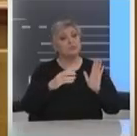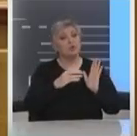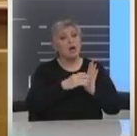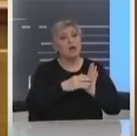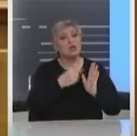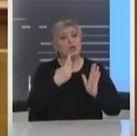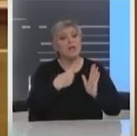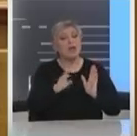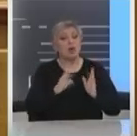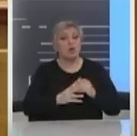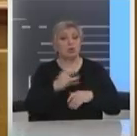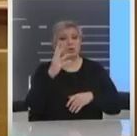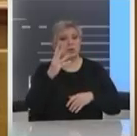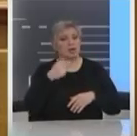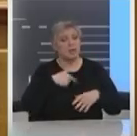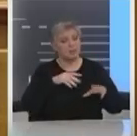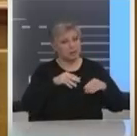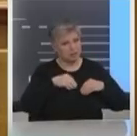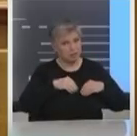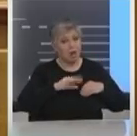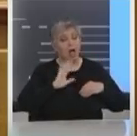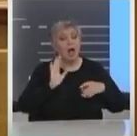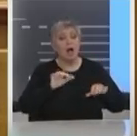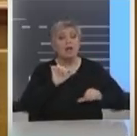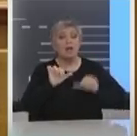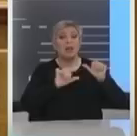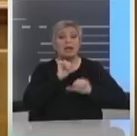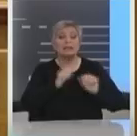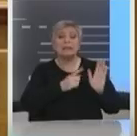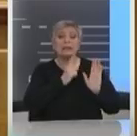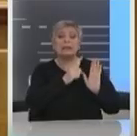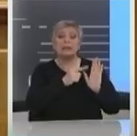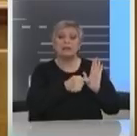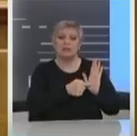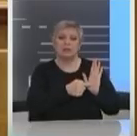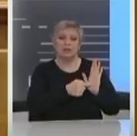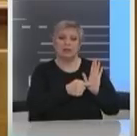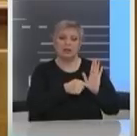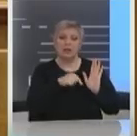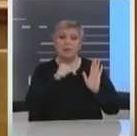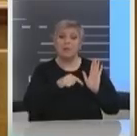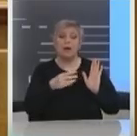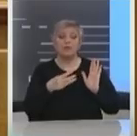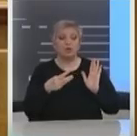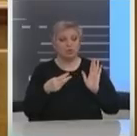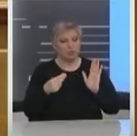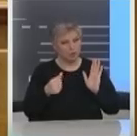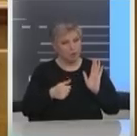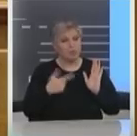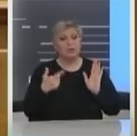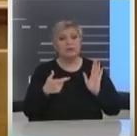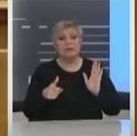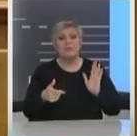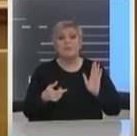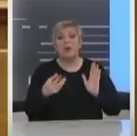2.14 από έναν όρο. Να αλλάξετε τα κριτήρια ώστε να διασφαλιστεί ότι κανείς πολίτεκνος